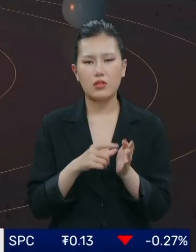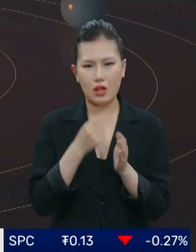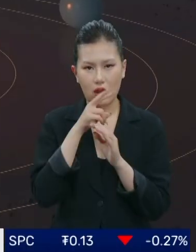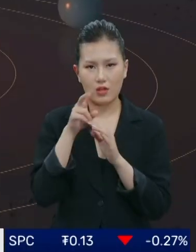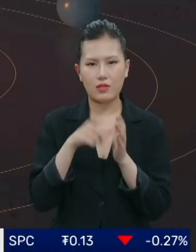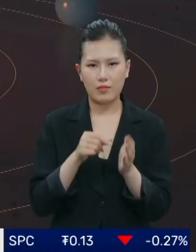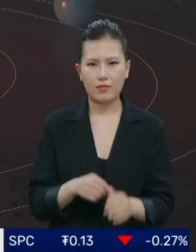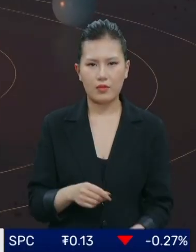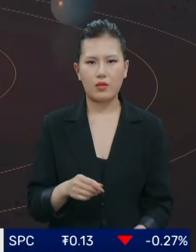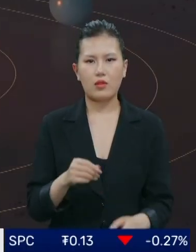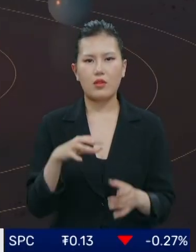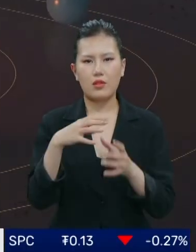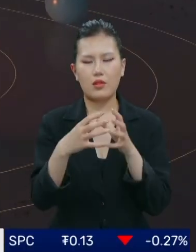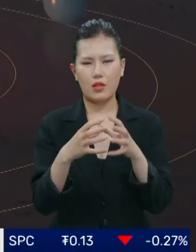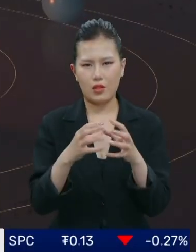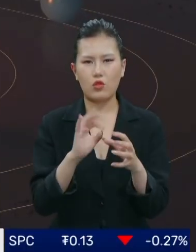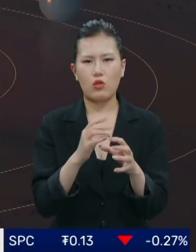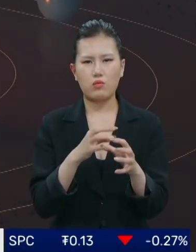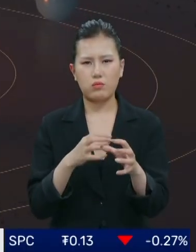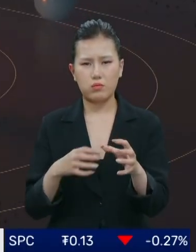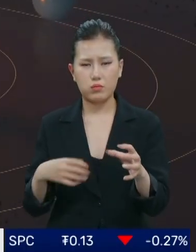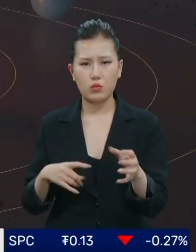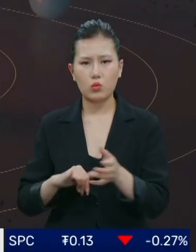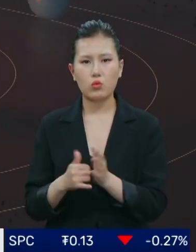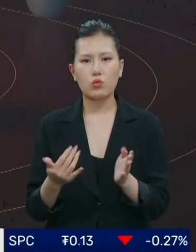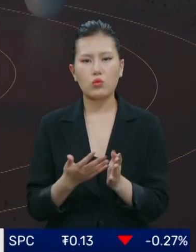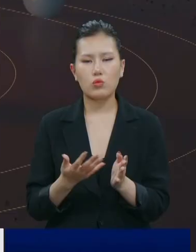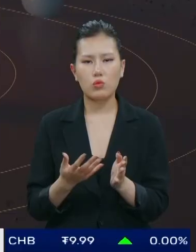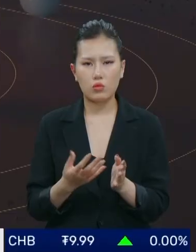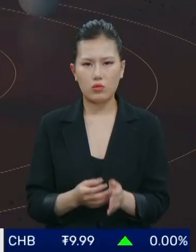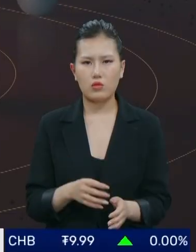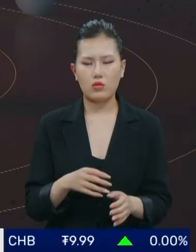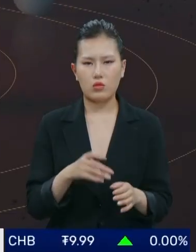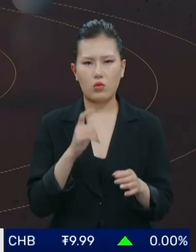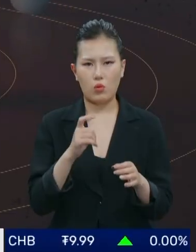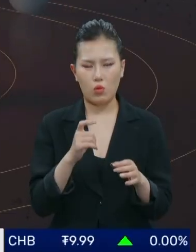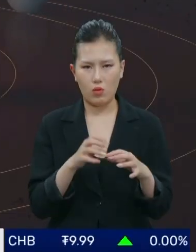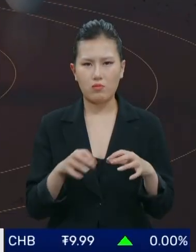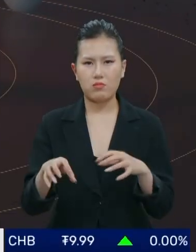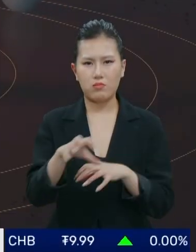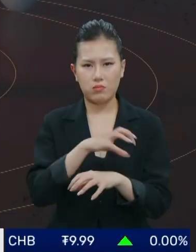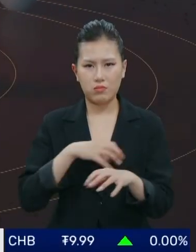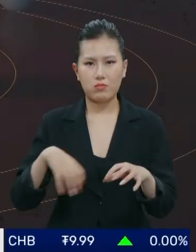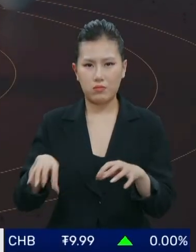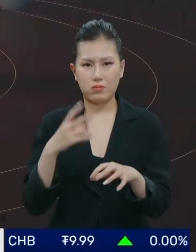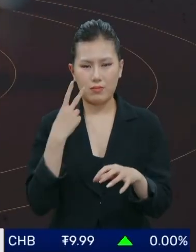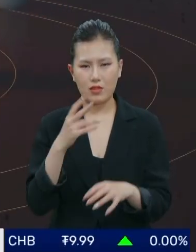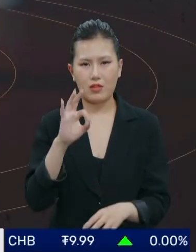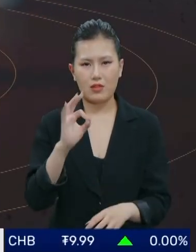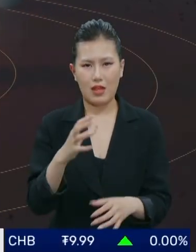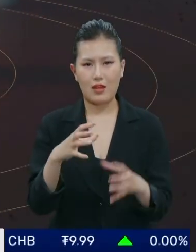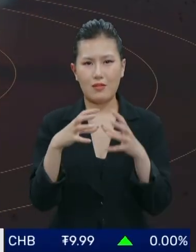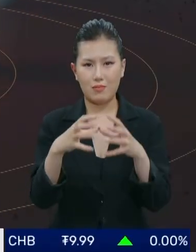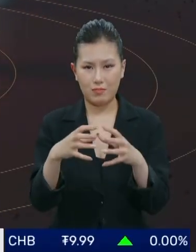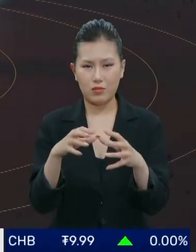Тэгвэл гараг зэрэгцэн харагдана гэж яг юу гэсэн үг вэ? Учир нь гарагуд үргэлж нэг игнийн зэрэгцэн байдаг шүү дээ. Тэд нарны иргэн тойронд нэг